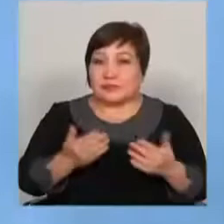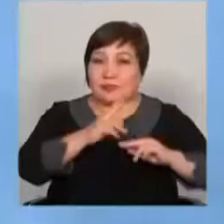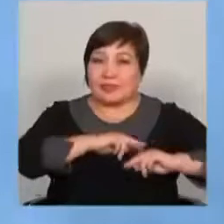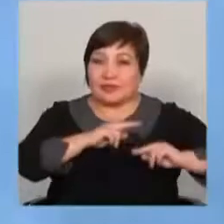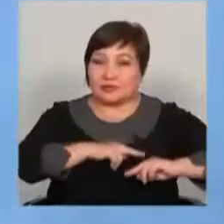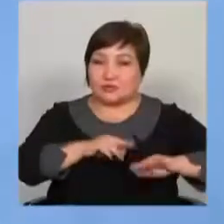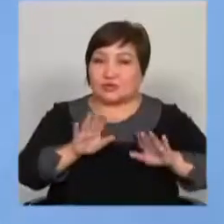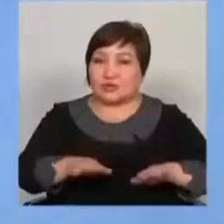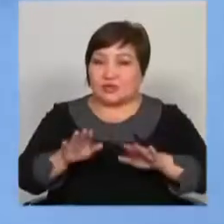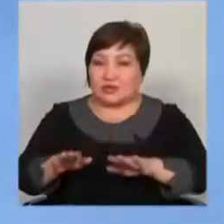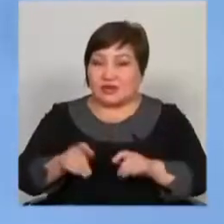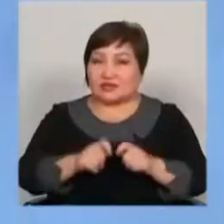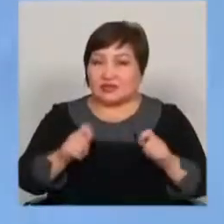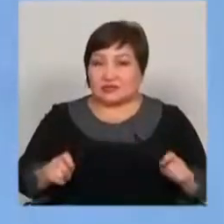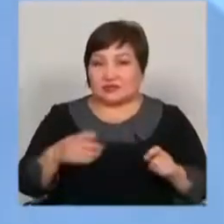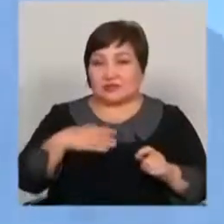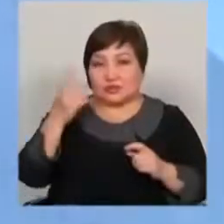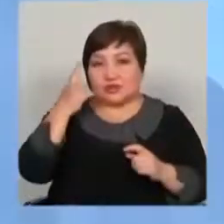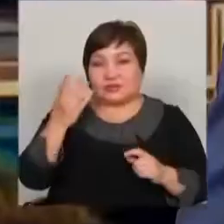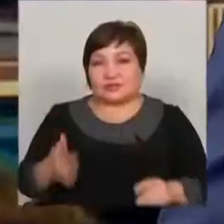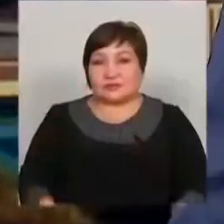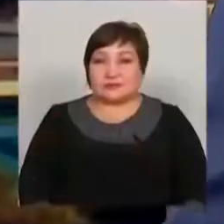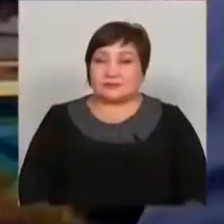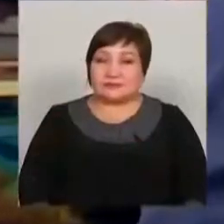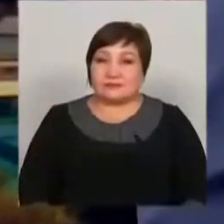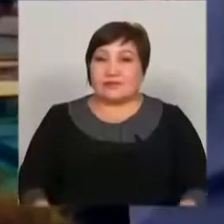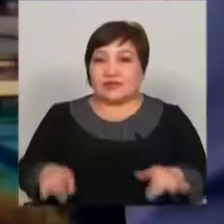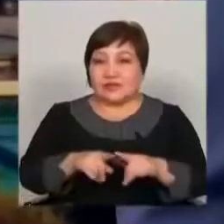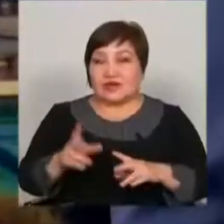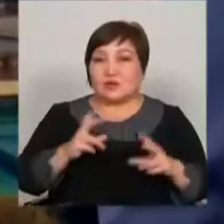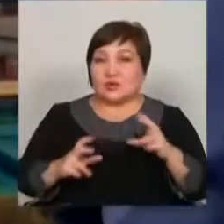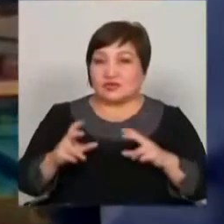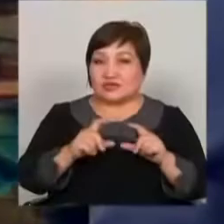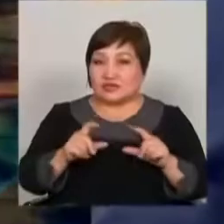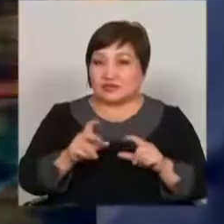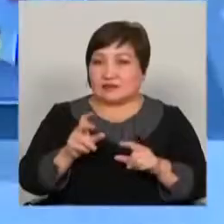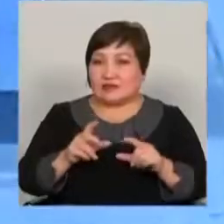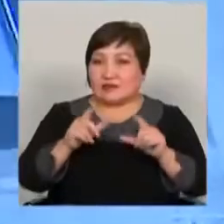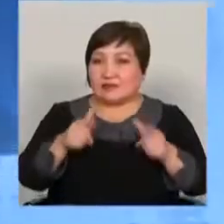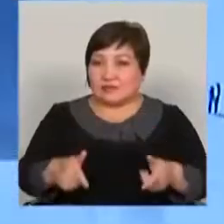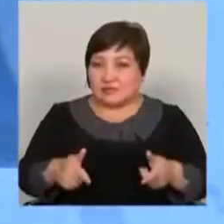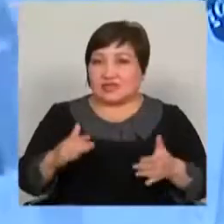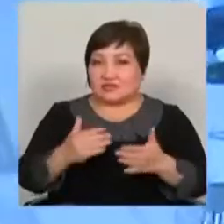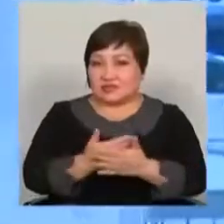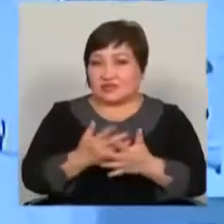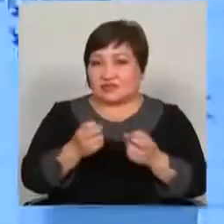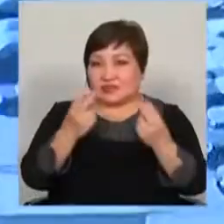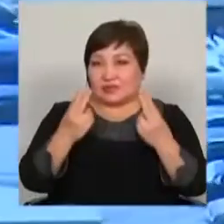жұмыс орындар ашылады деп ойлаймыз. Демек, колледжден келген жас мамандар жұмысқа орналасу? Біздің резиденттерде жұмыс